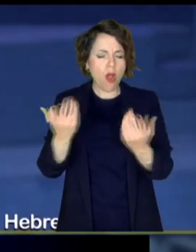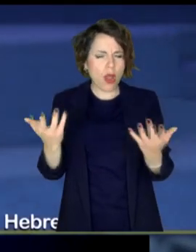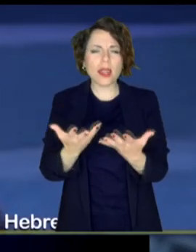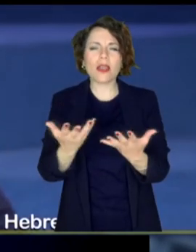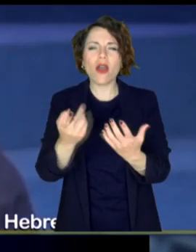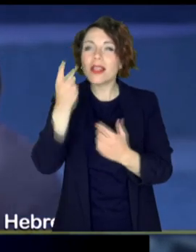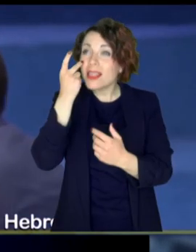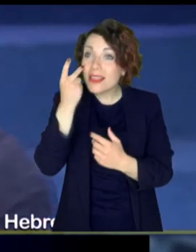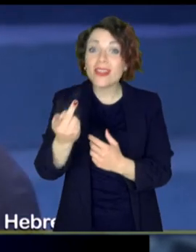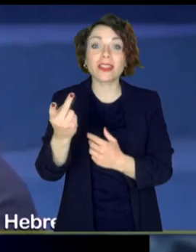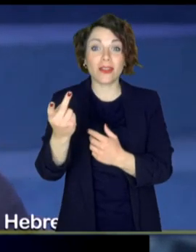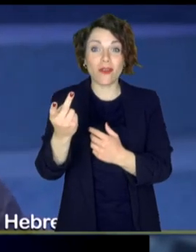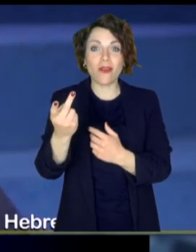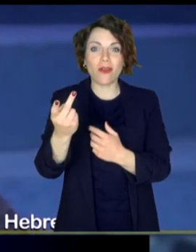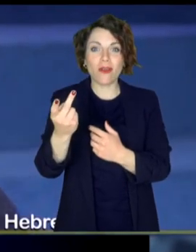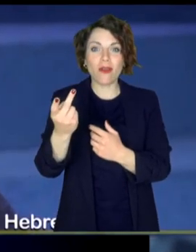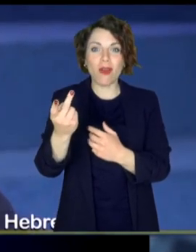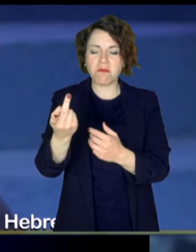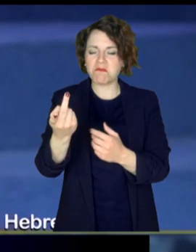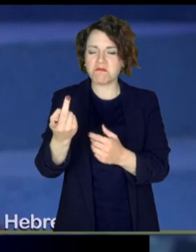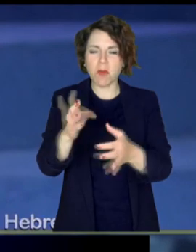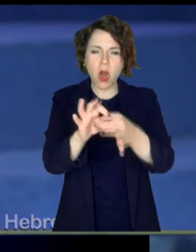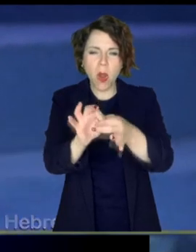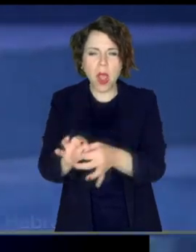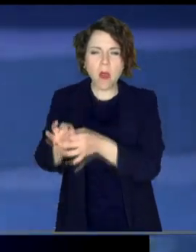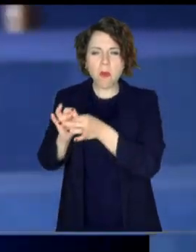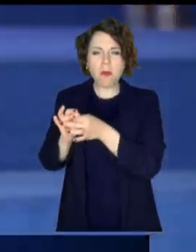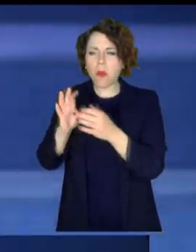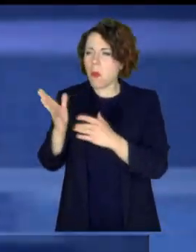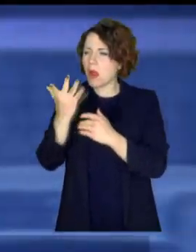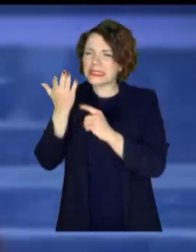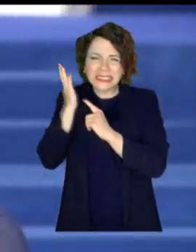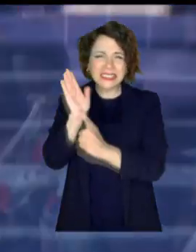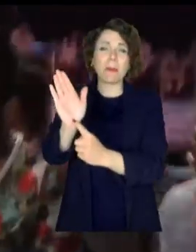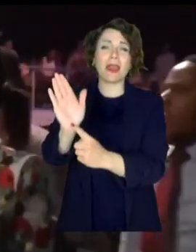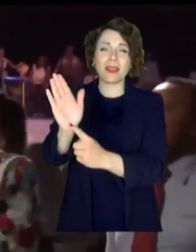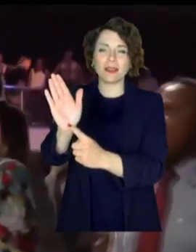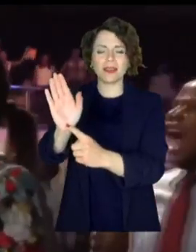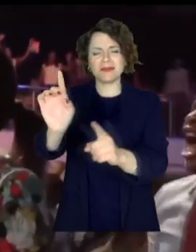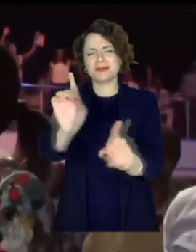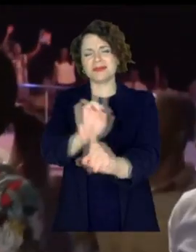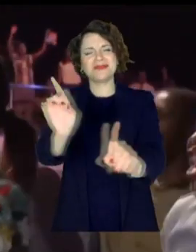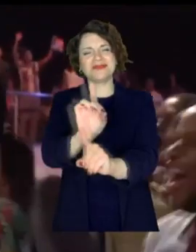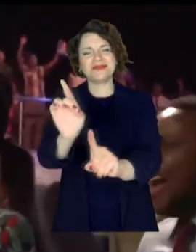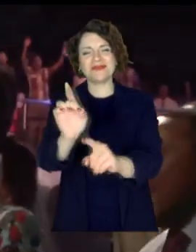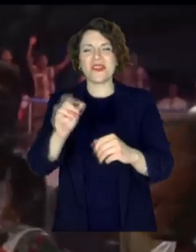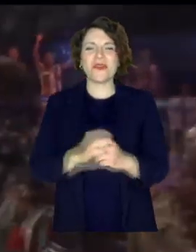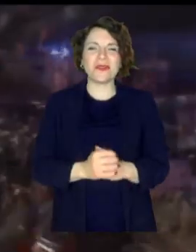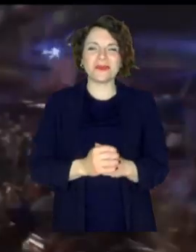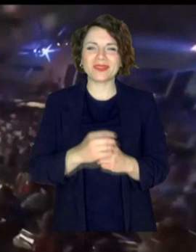Così le cose che si vedono non sono state tratte da cose apparenti. Gridate Amen!